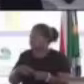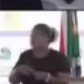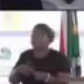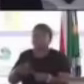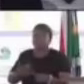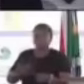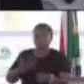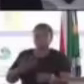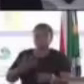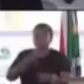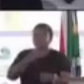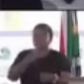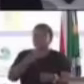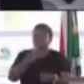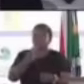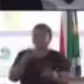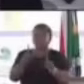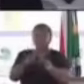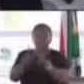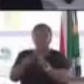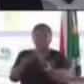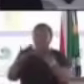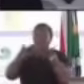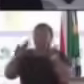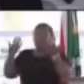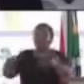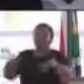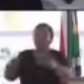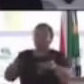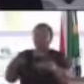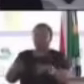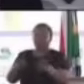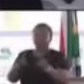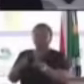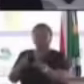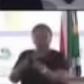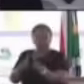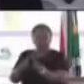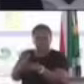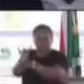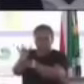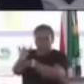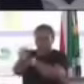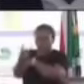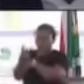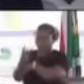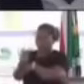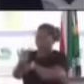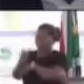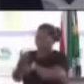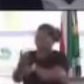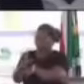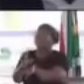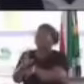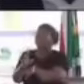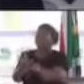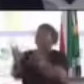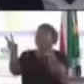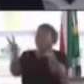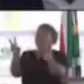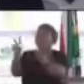ngikuphakamise. Ngikubonge futhi kakhulu ekumele ukuthi sibonisane. Ngizonibambisa futhi nakhona lapho lokho kuthiwa